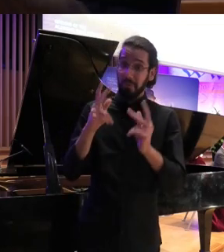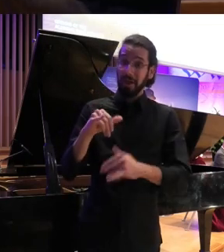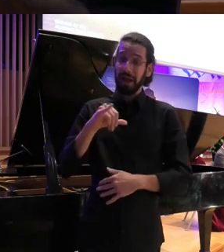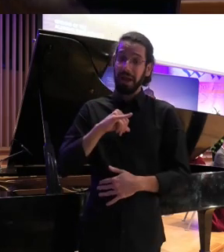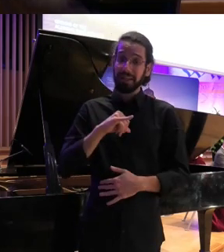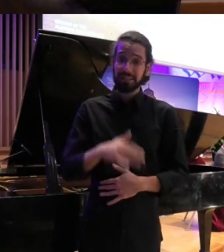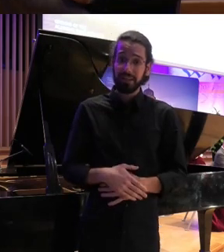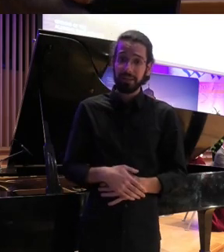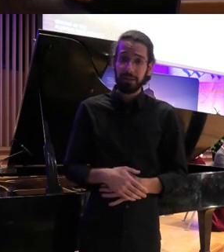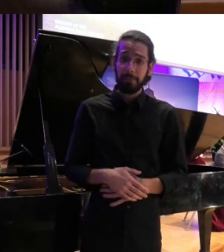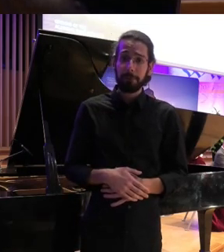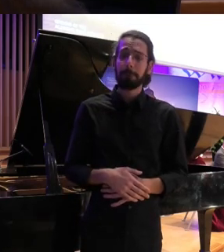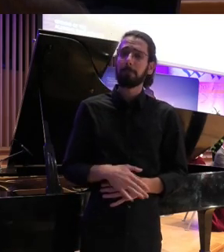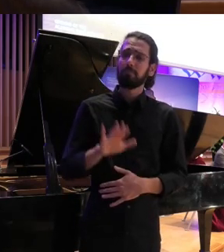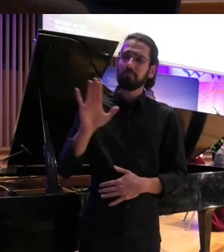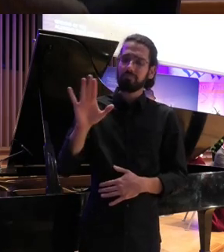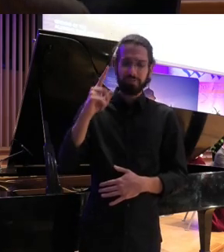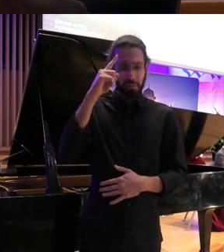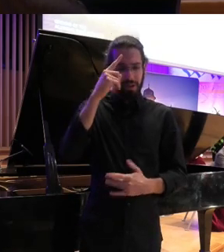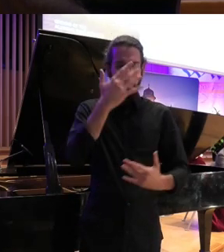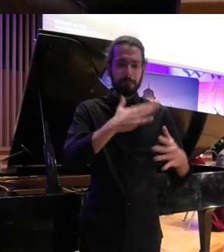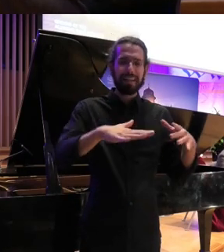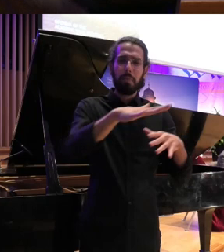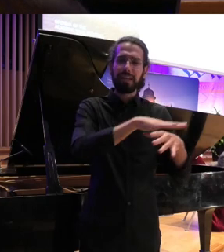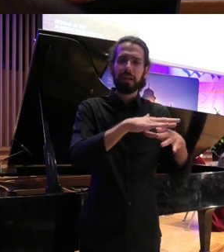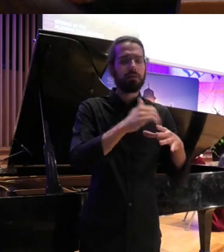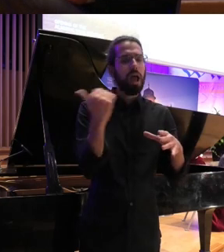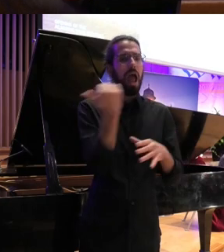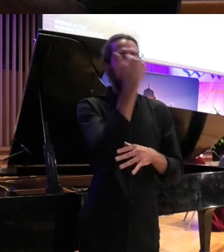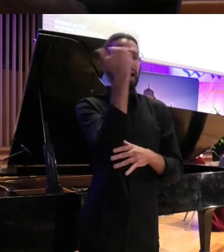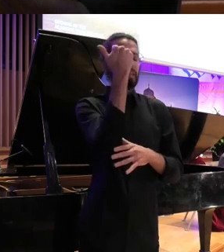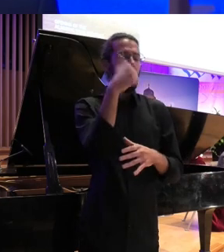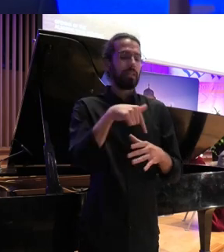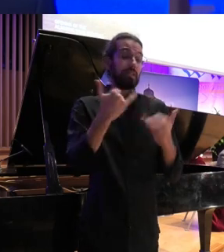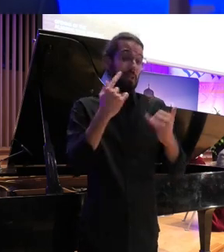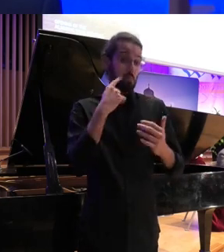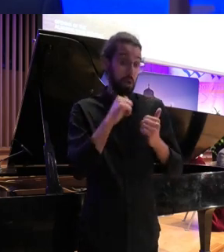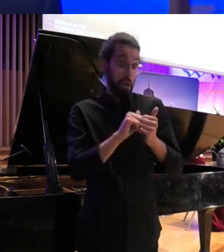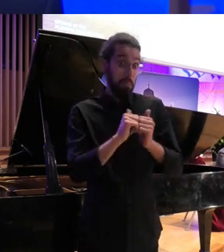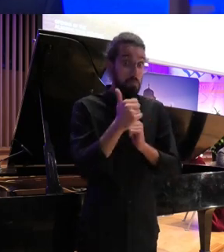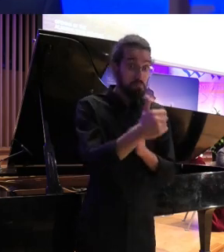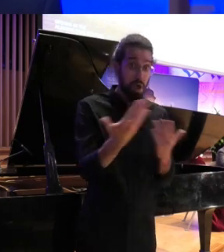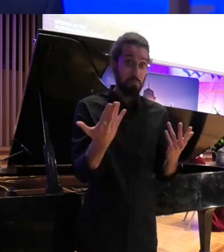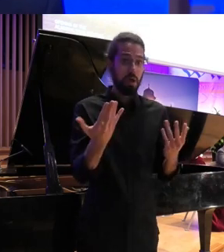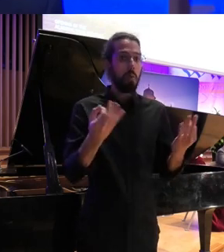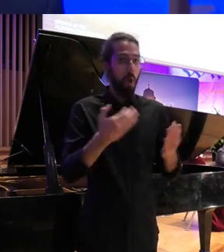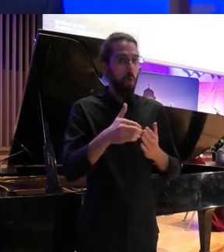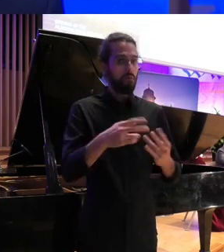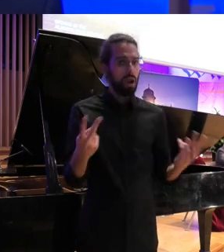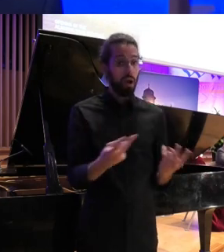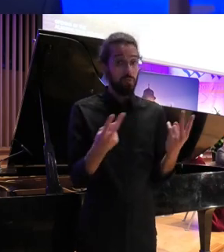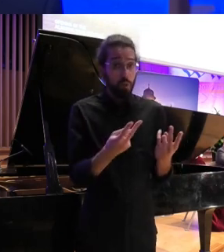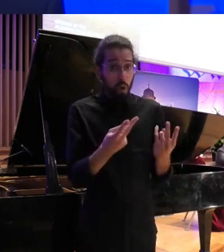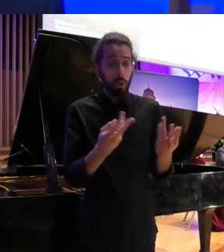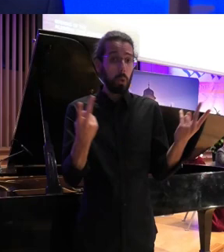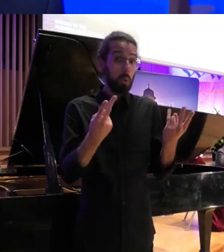sagen, wo steht das Exzellenzcluster in der Mathematik denn heute? Beziehungsweise würde es denn in der Zukunft noch weitere Förderung brauchen? Oder was